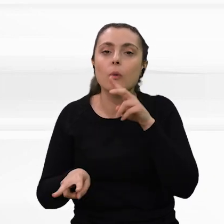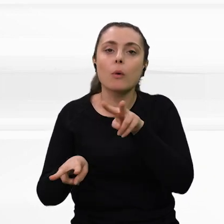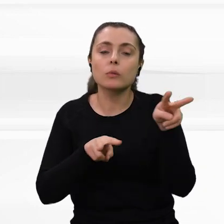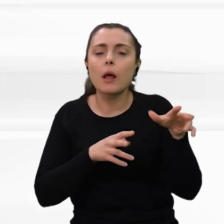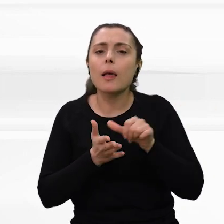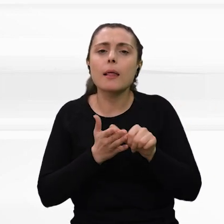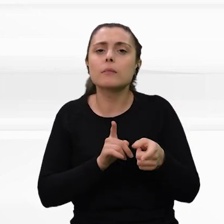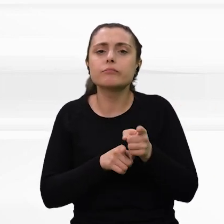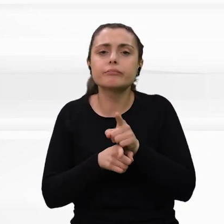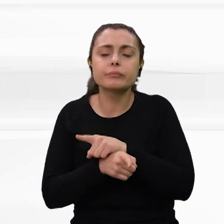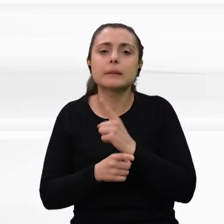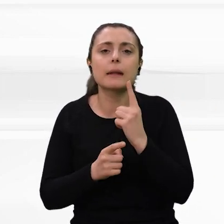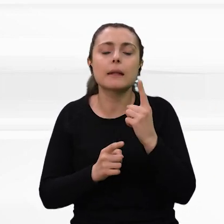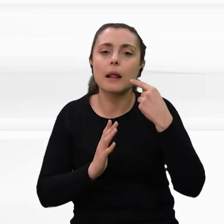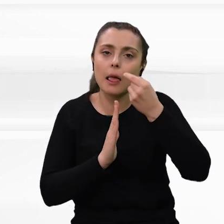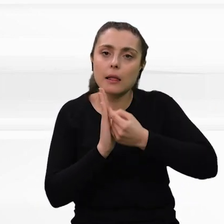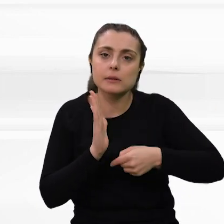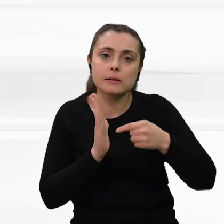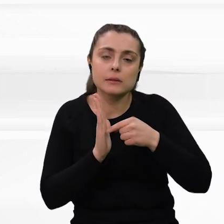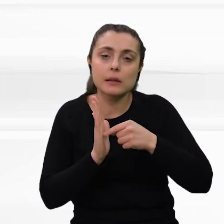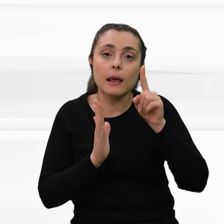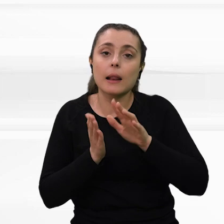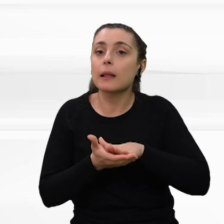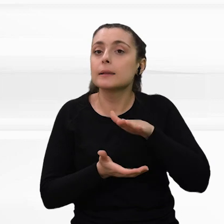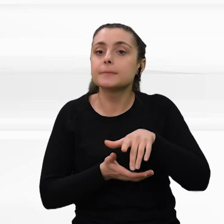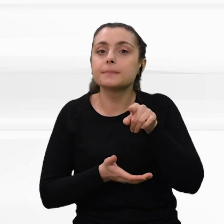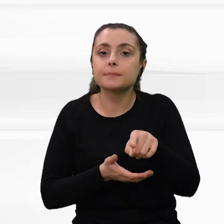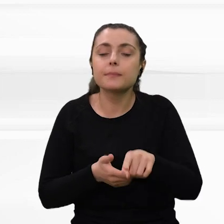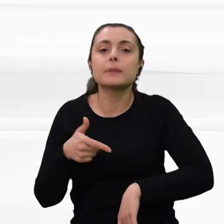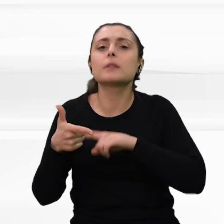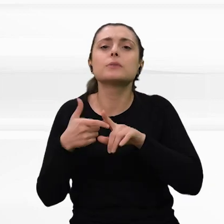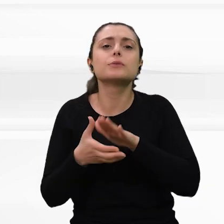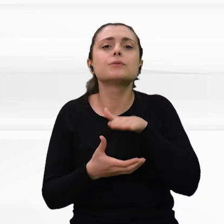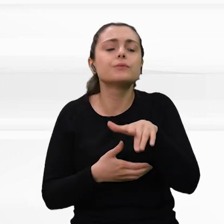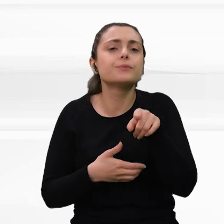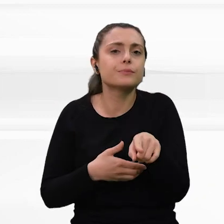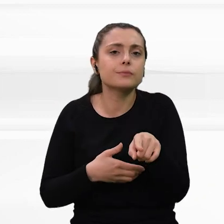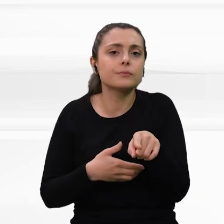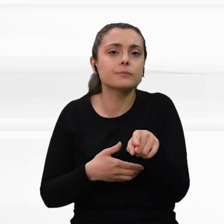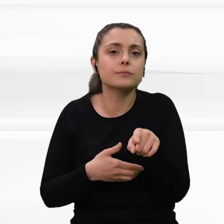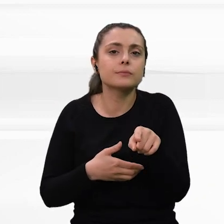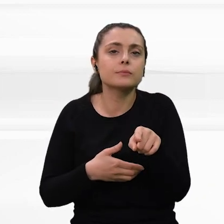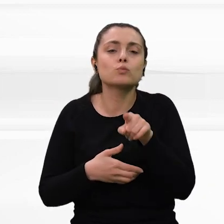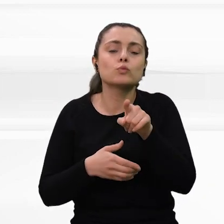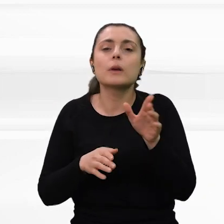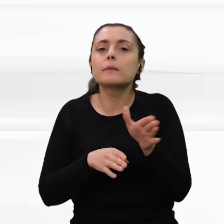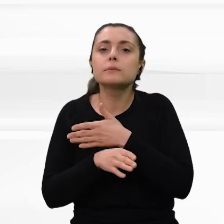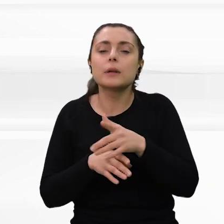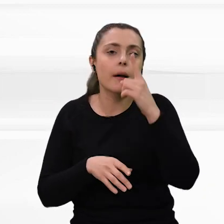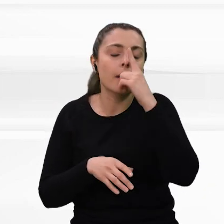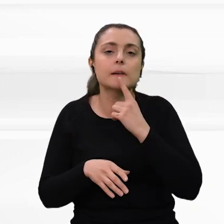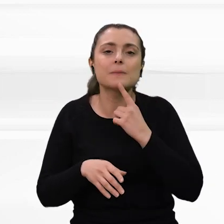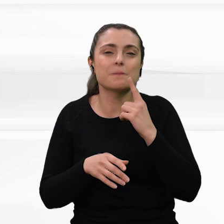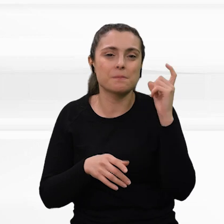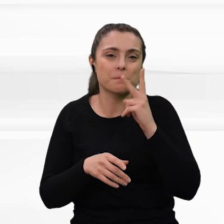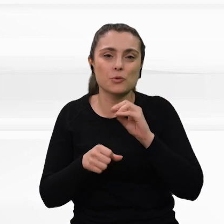ve gözle görülen her nesne tek tek listelenir ilk aşaması ikinci aşamada bu nesneler